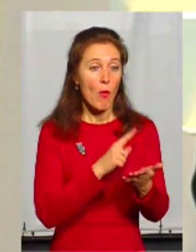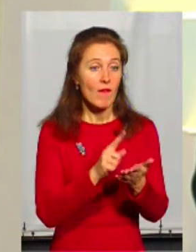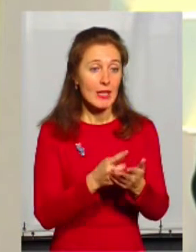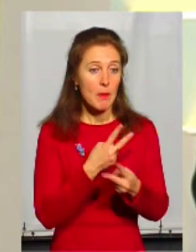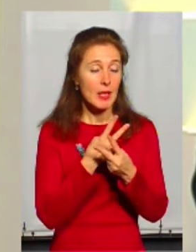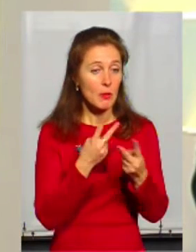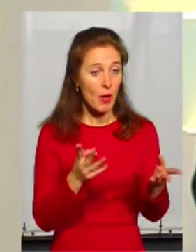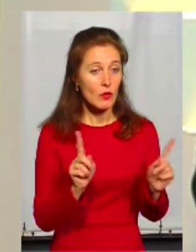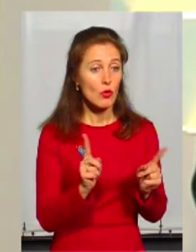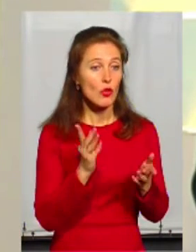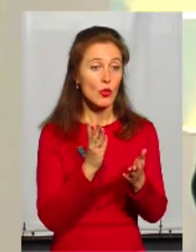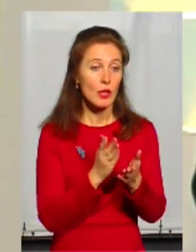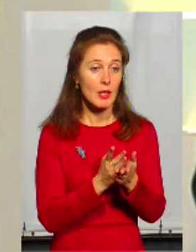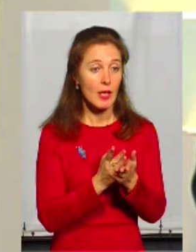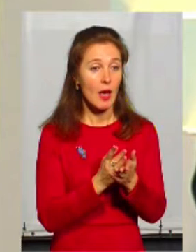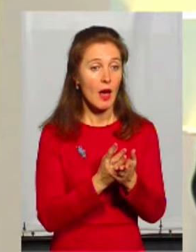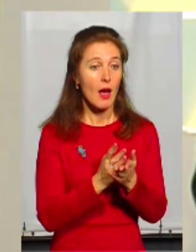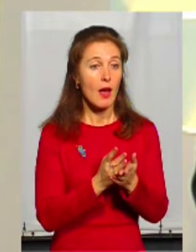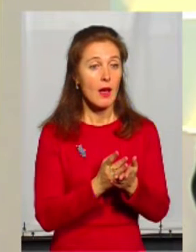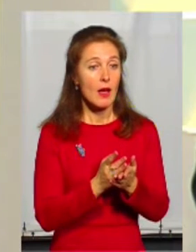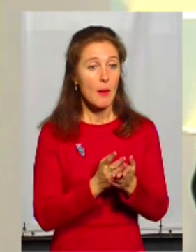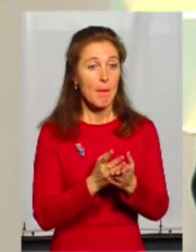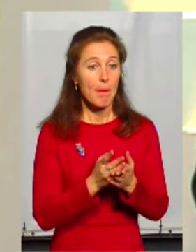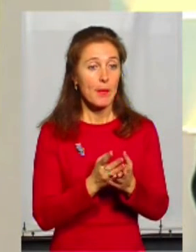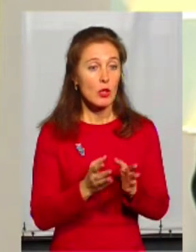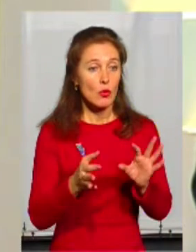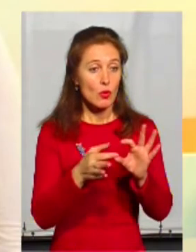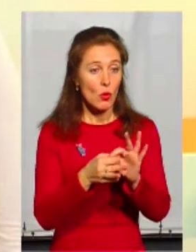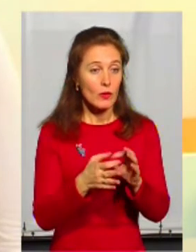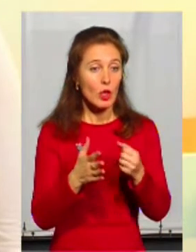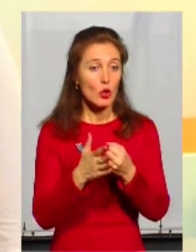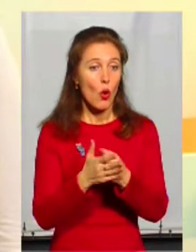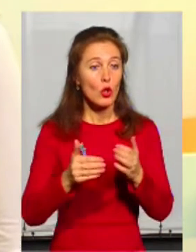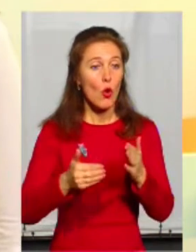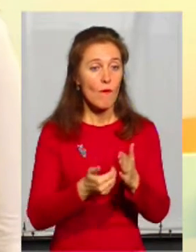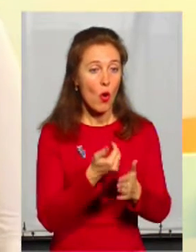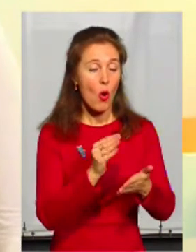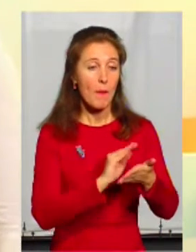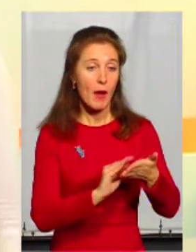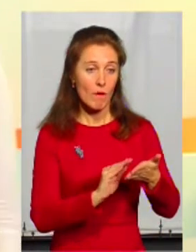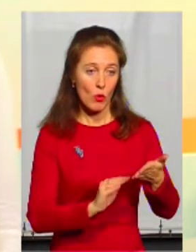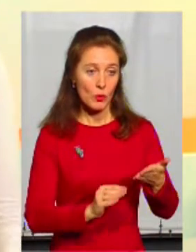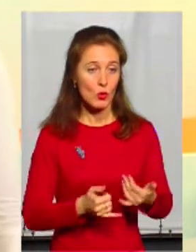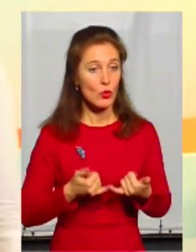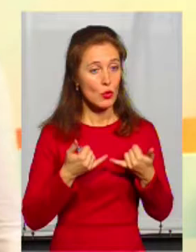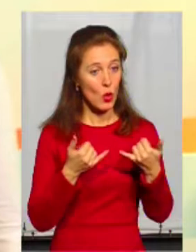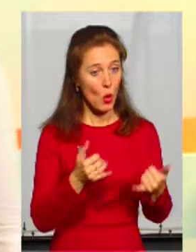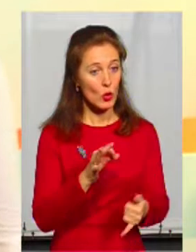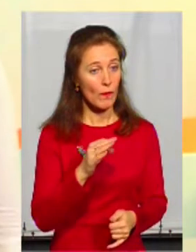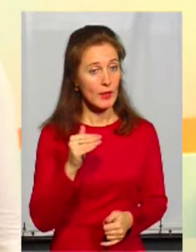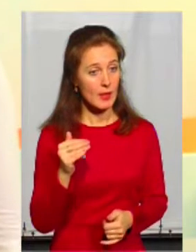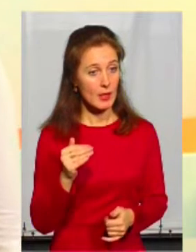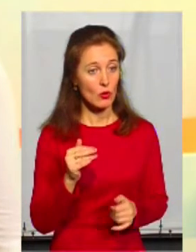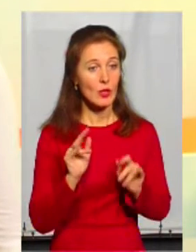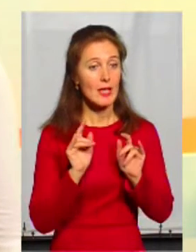що і орфографічний редактор Word-у має пристосований бути до нового правопису. Сьогодні офіційно